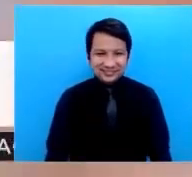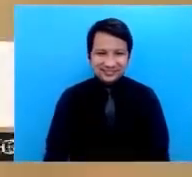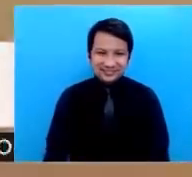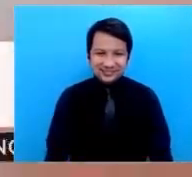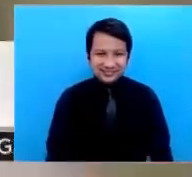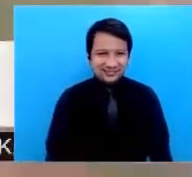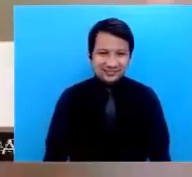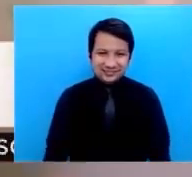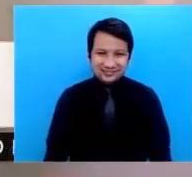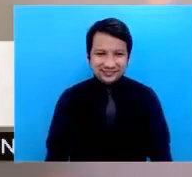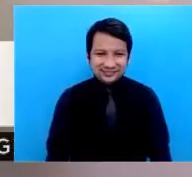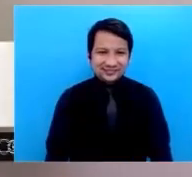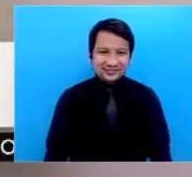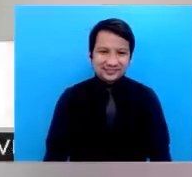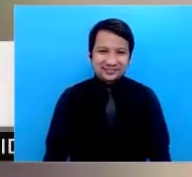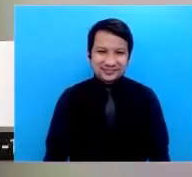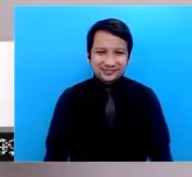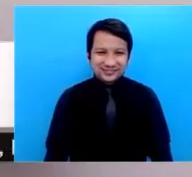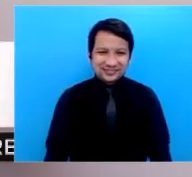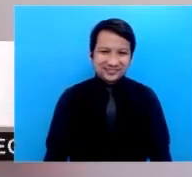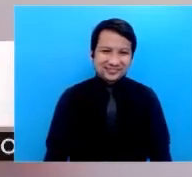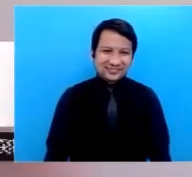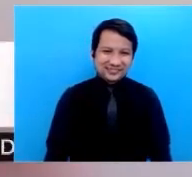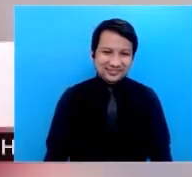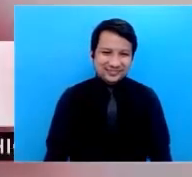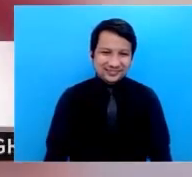our way, where all the people are fantastic.